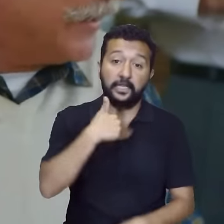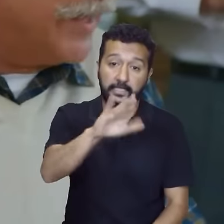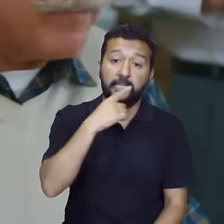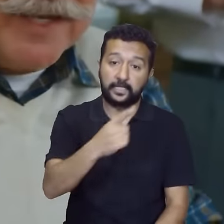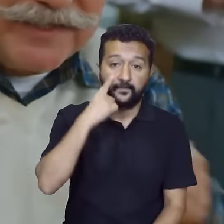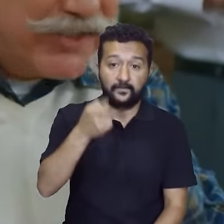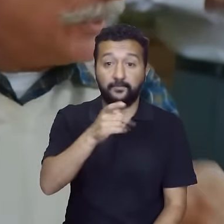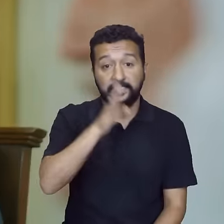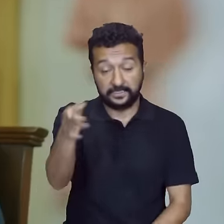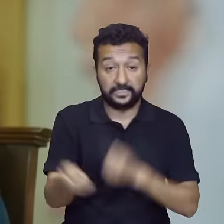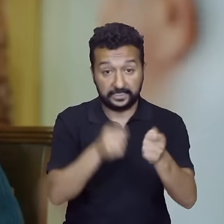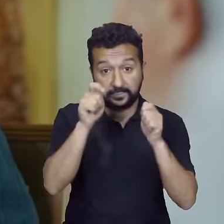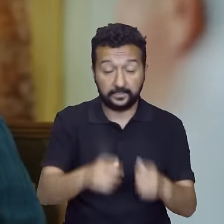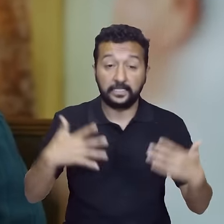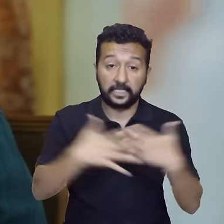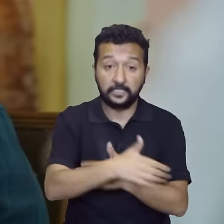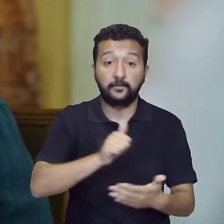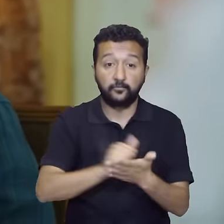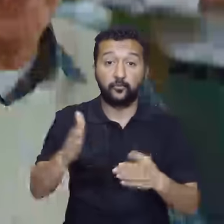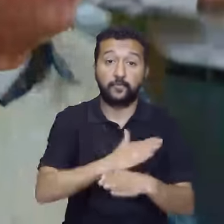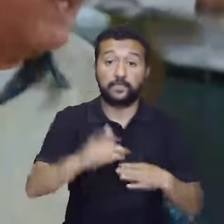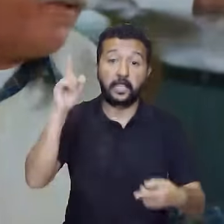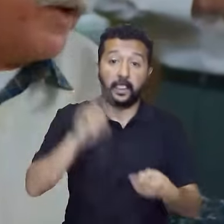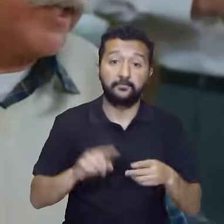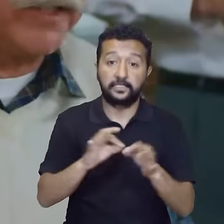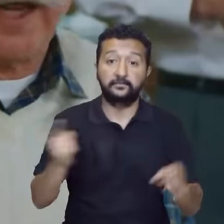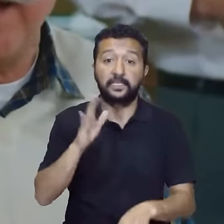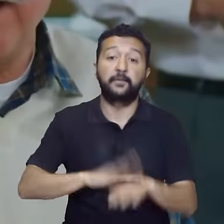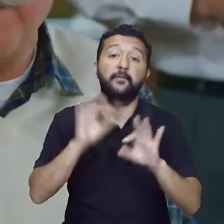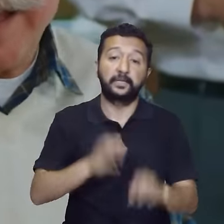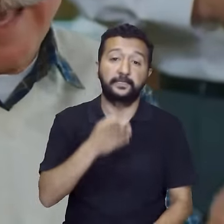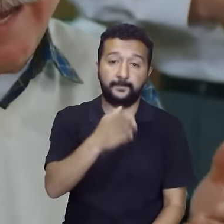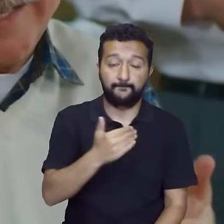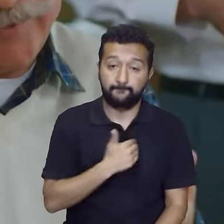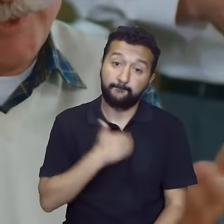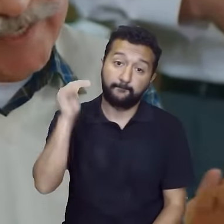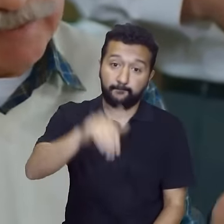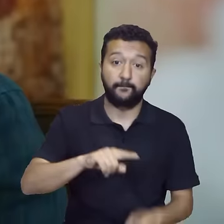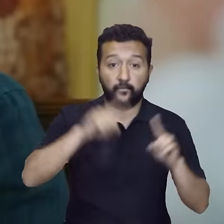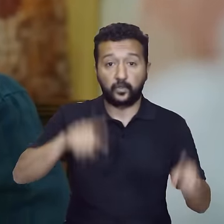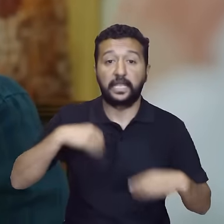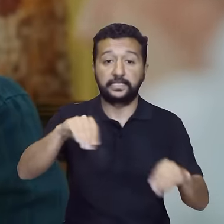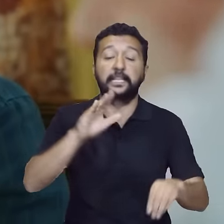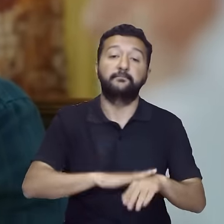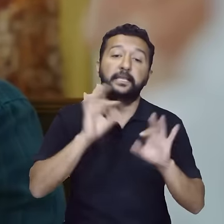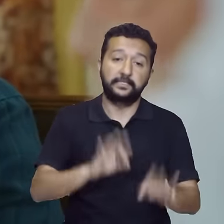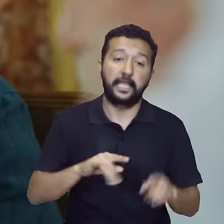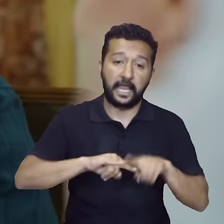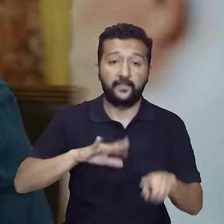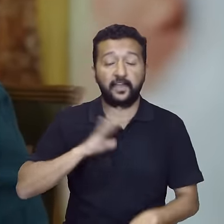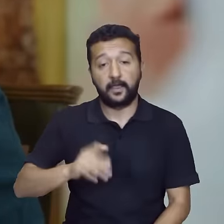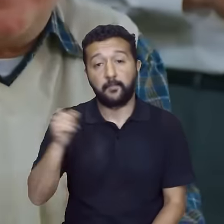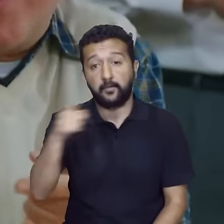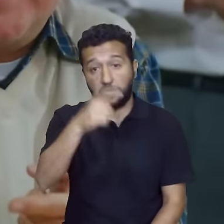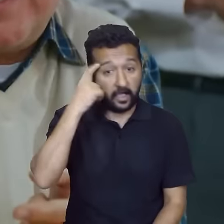dedim, farkındayım. Gitsin çalışsın. Gece bütün malzemeyi bitirmiş. Hiçbir şey yapamaz nasılsa. Ben gelene kadar dükkanı satmazsa tabii. Halit var gerçi